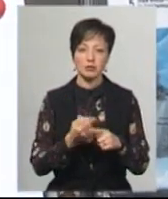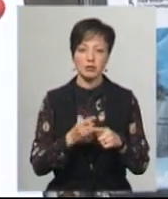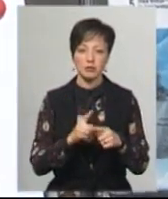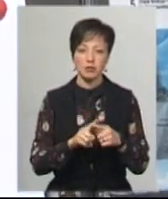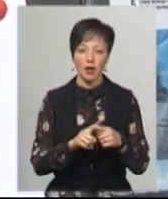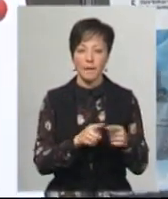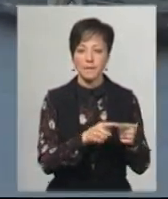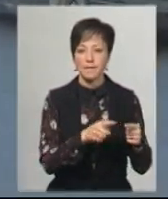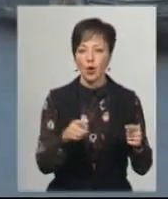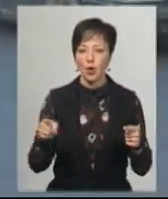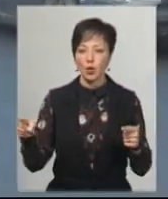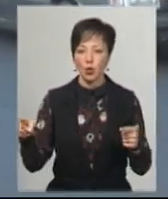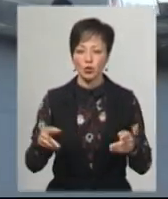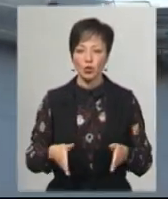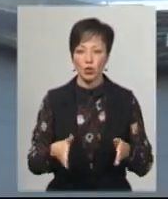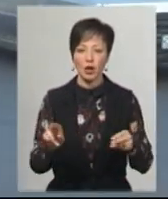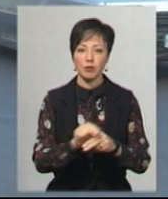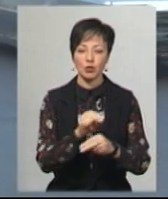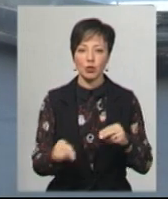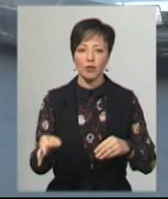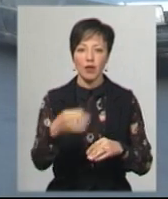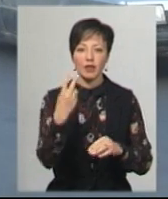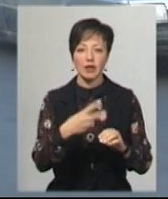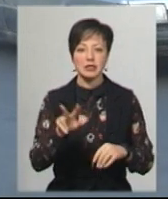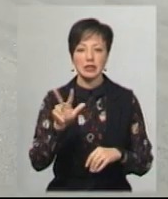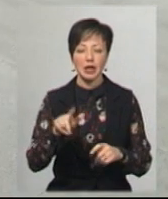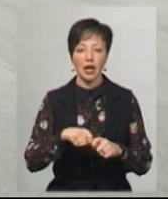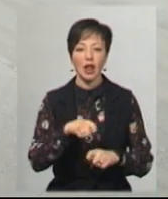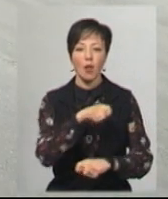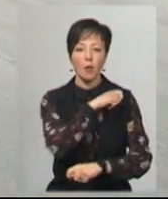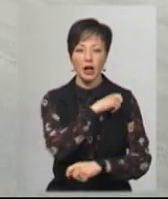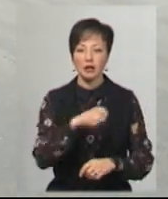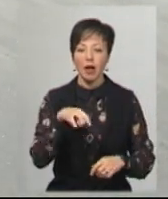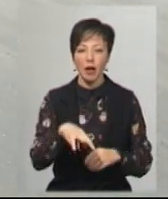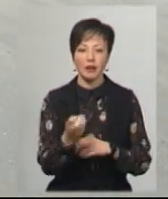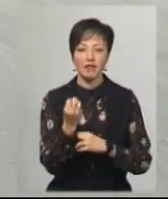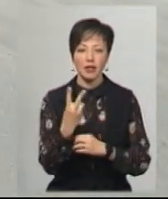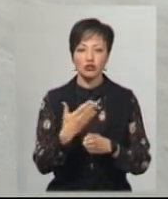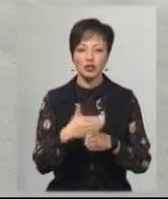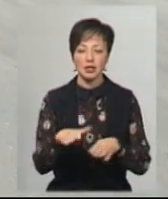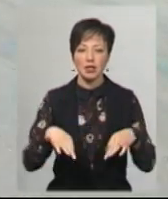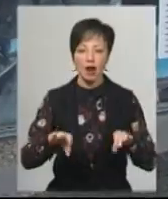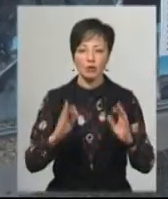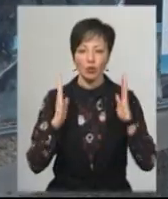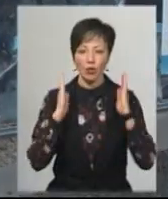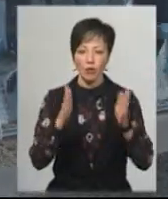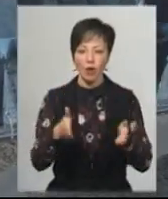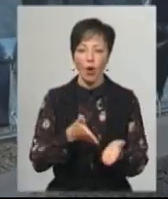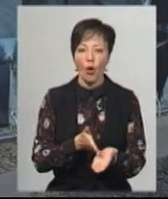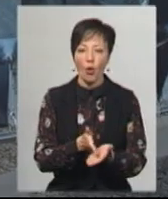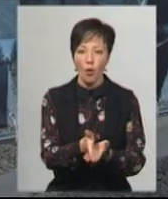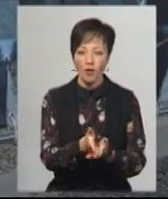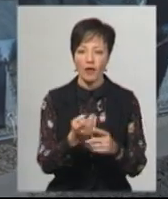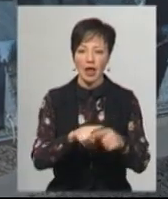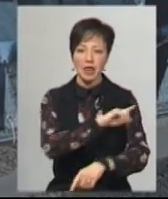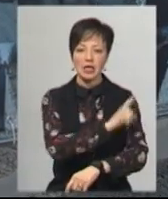банку. Протяжність ділянки дороги, яку ремонтують в області, 23 кілометри. М-12 є частиною транспортного коридору «Go Highway».